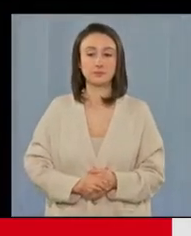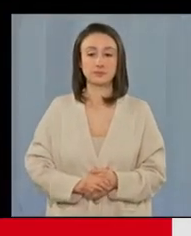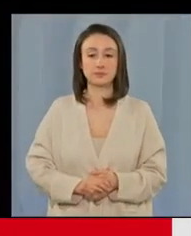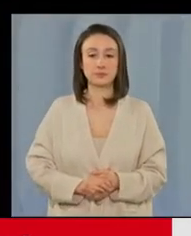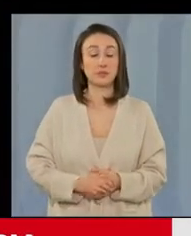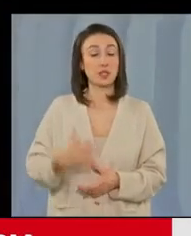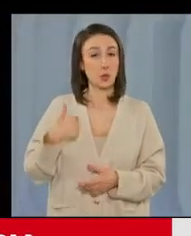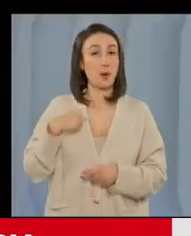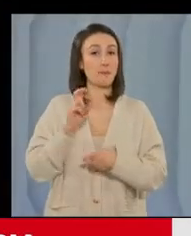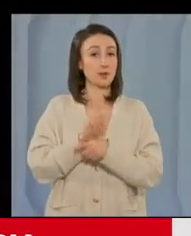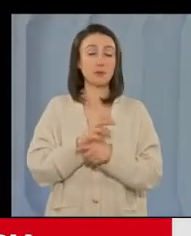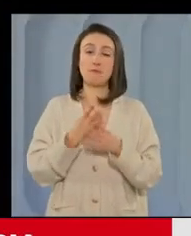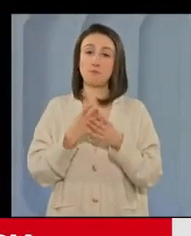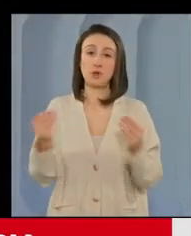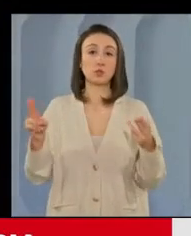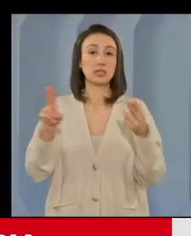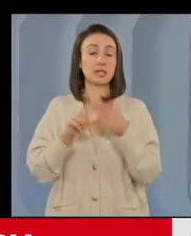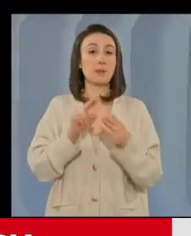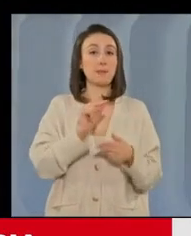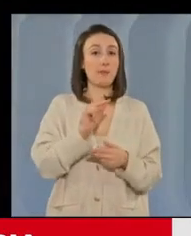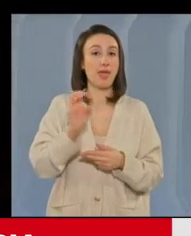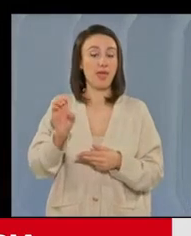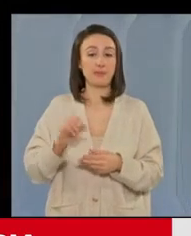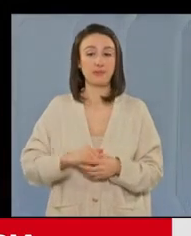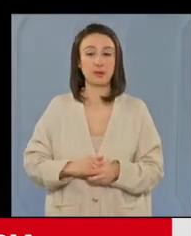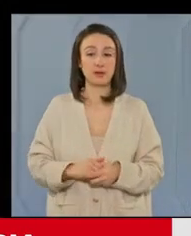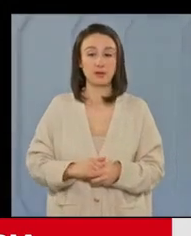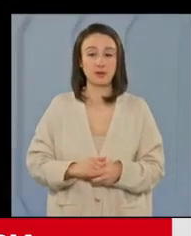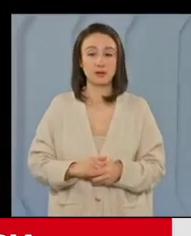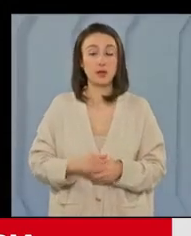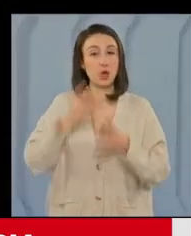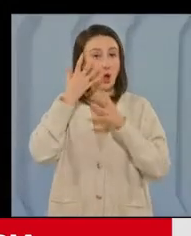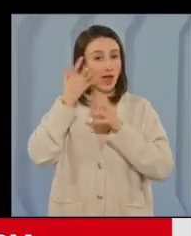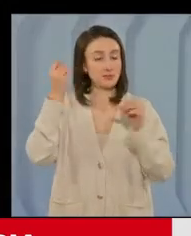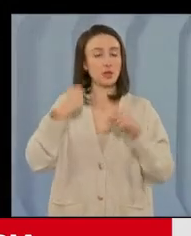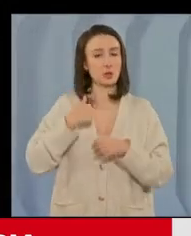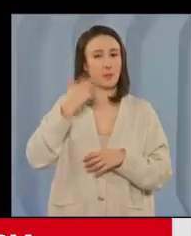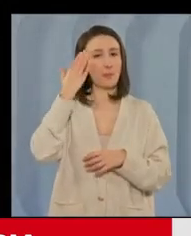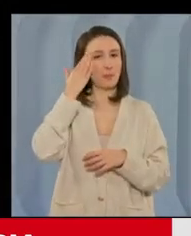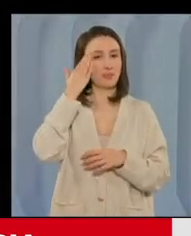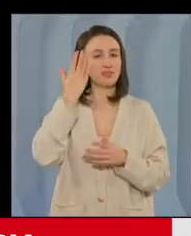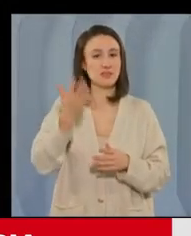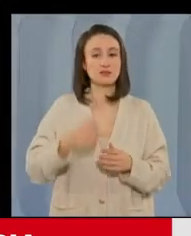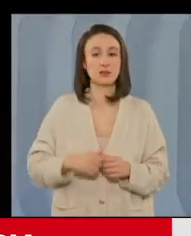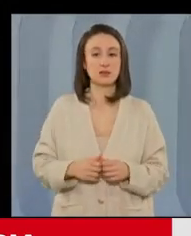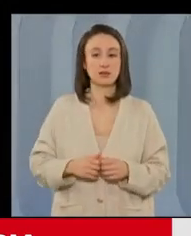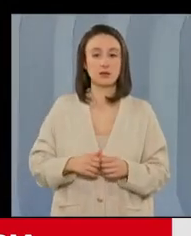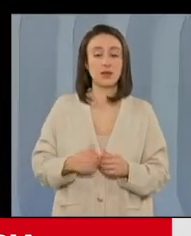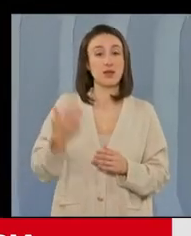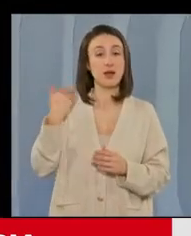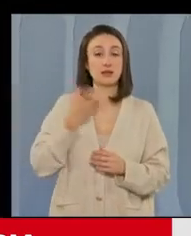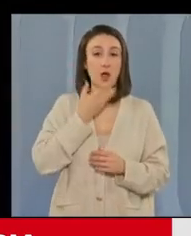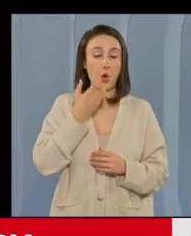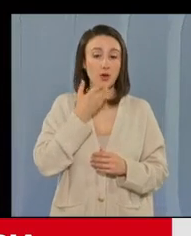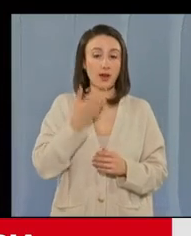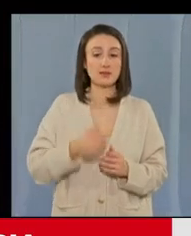Eu am participat la foarte multe reuniuni ale PPE. În Olanda, mi-aduc aminte la precedentul